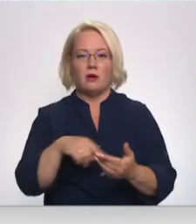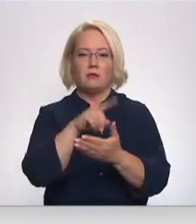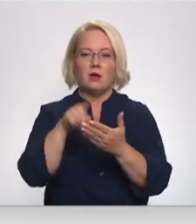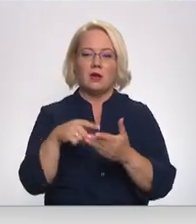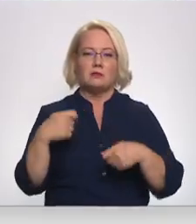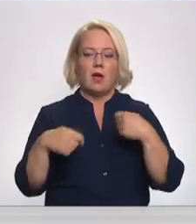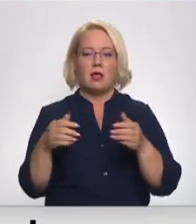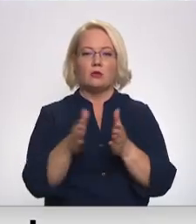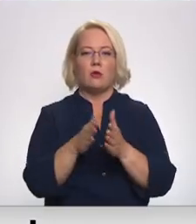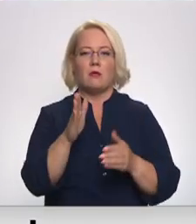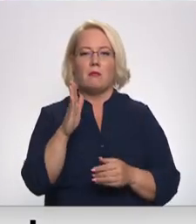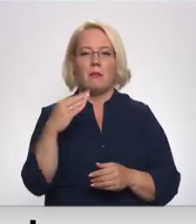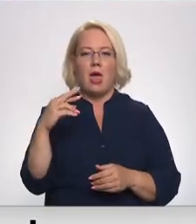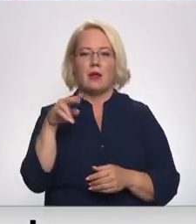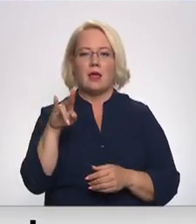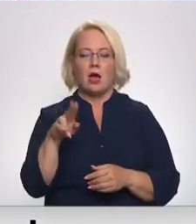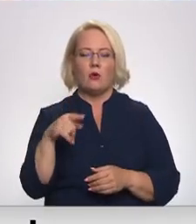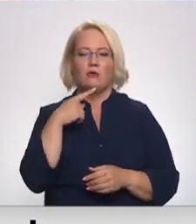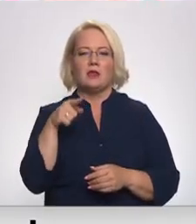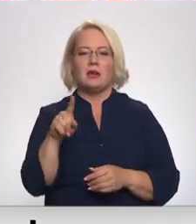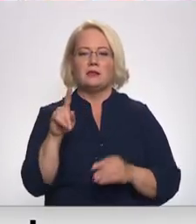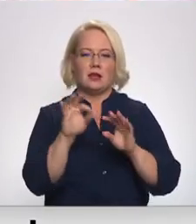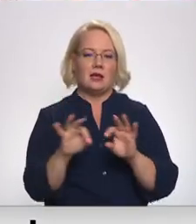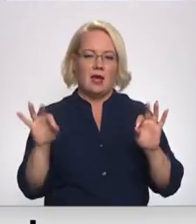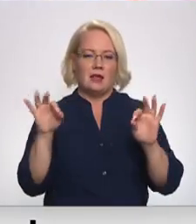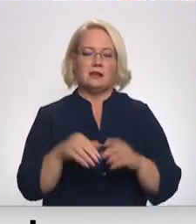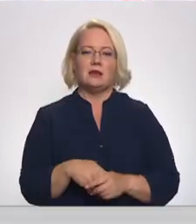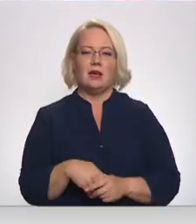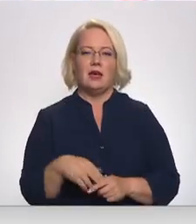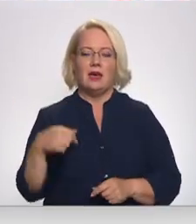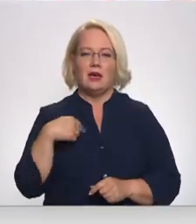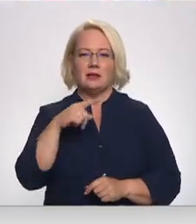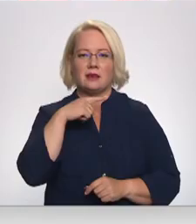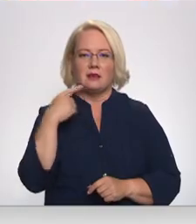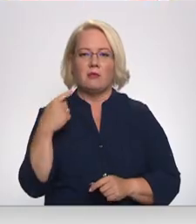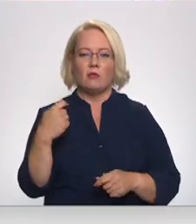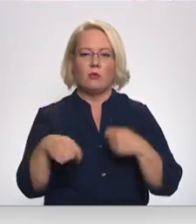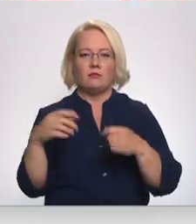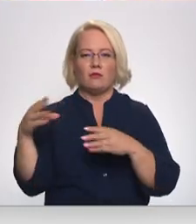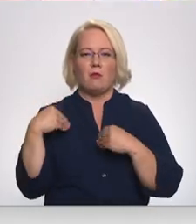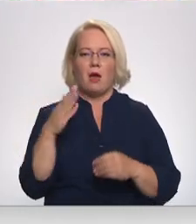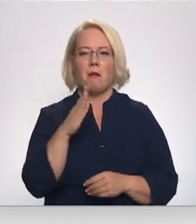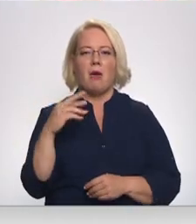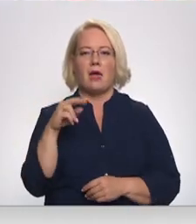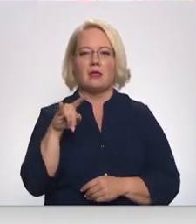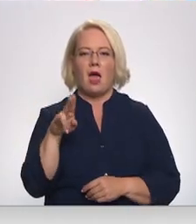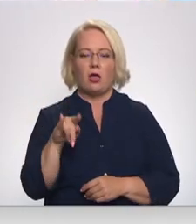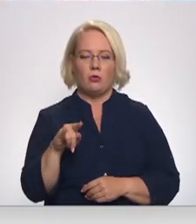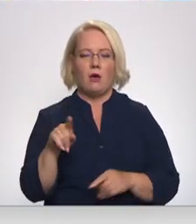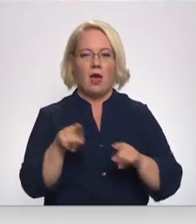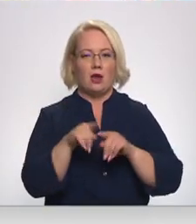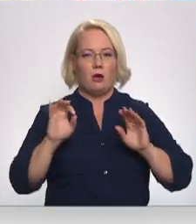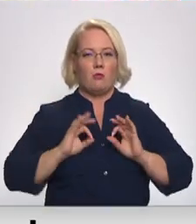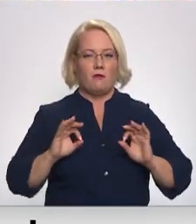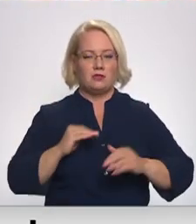pašu Bertānu? Tas ļoti lieliski. Es vēlētos spēlēt ar Bertānu. Es tā, jā. Gribu arī savu profesionālo